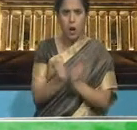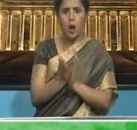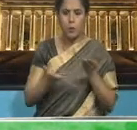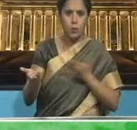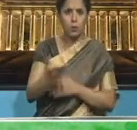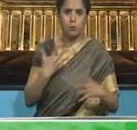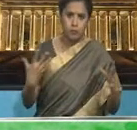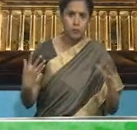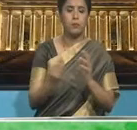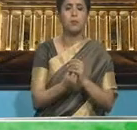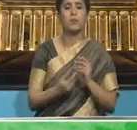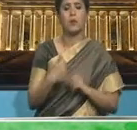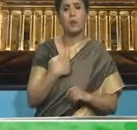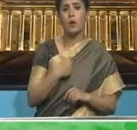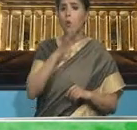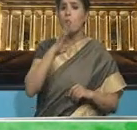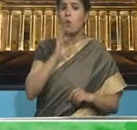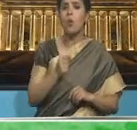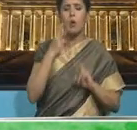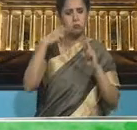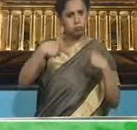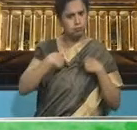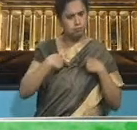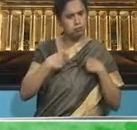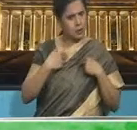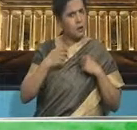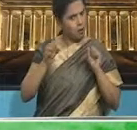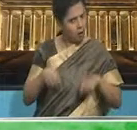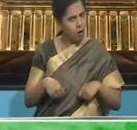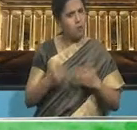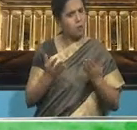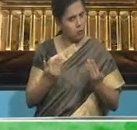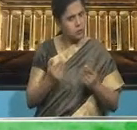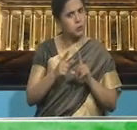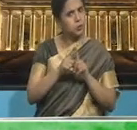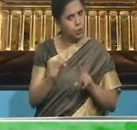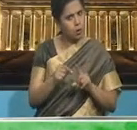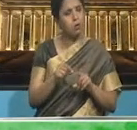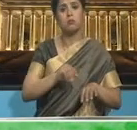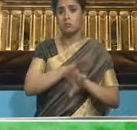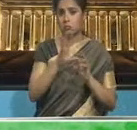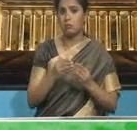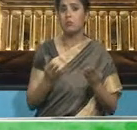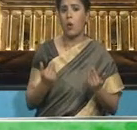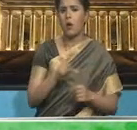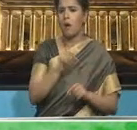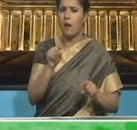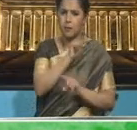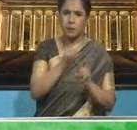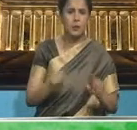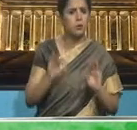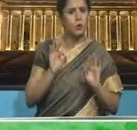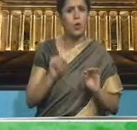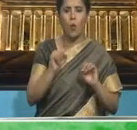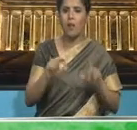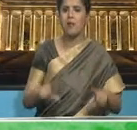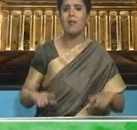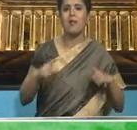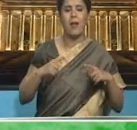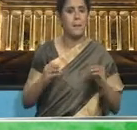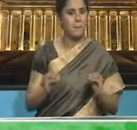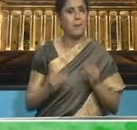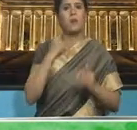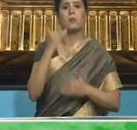अपनी वास्तविक क्षमताओं का पूरा उपयोग करें और उनका जीवन फले फूले।